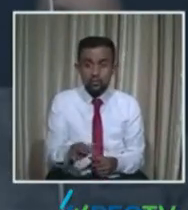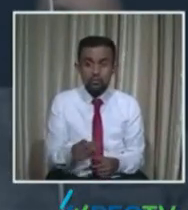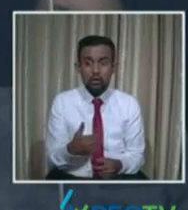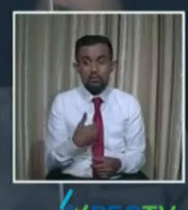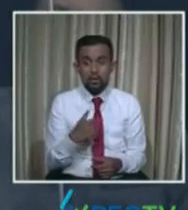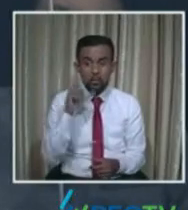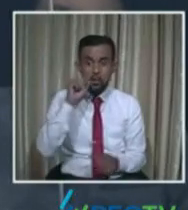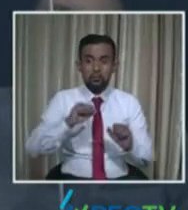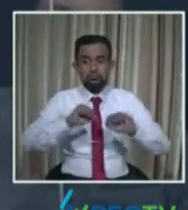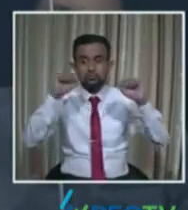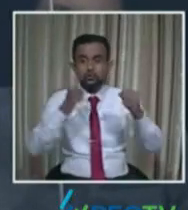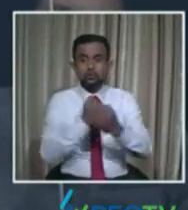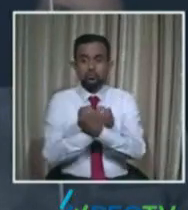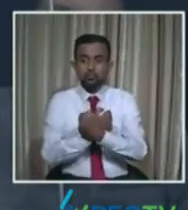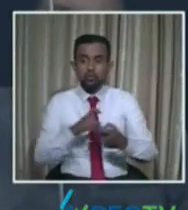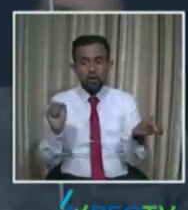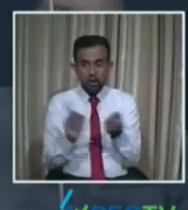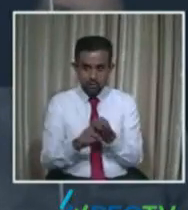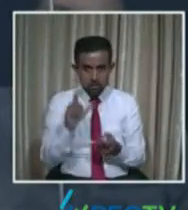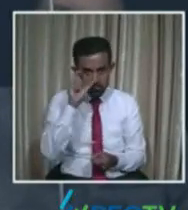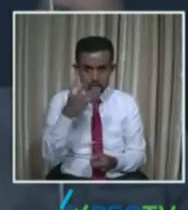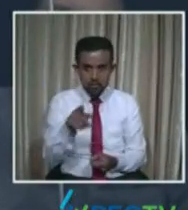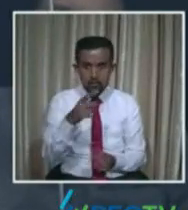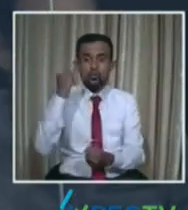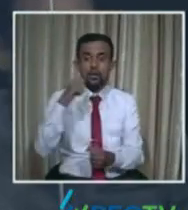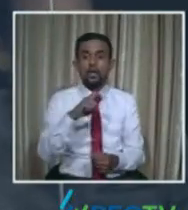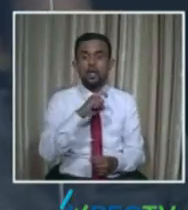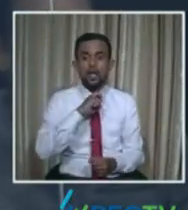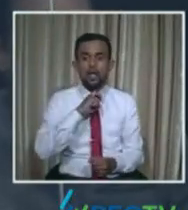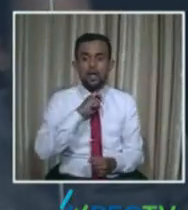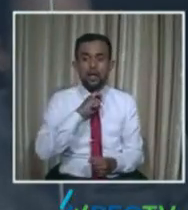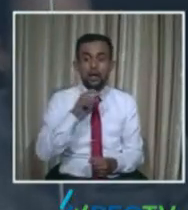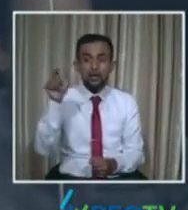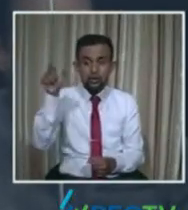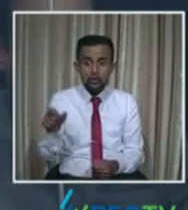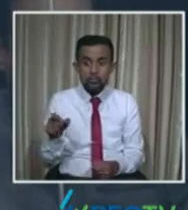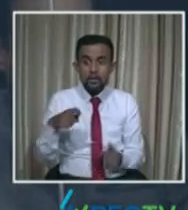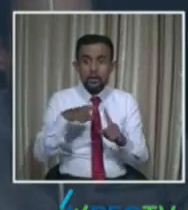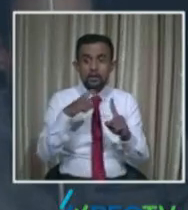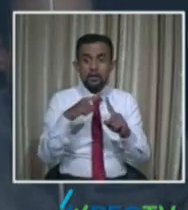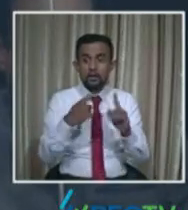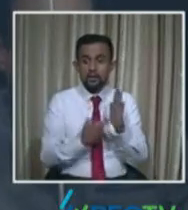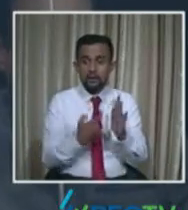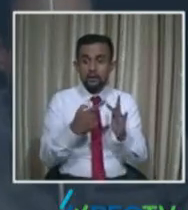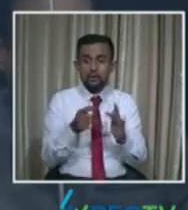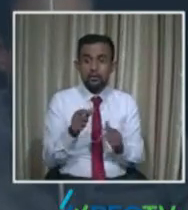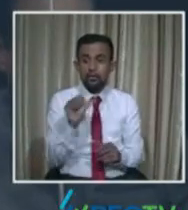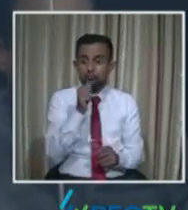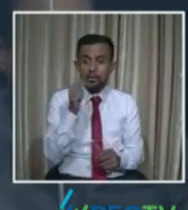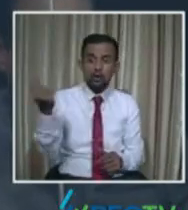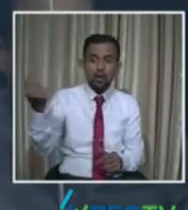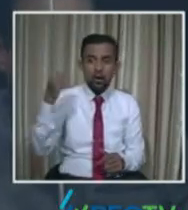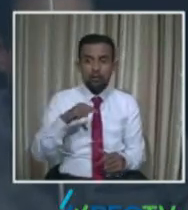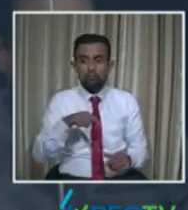හිටියා උද්ඝෝෂකයෝ පොලිසියයි ගහ ගන්නක දැන් රඹුක්කන එක සිද්ධ වුණා ඒ පුද්ගලයා කීතිරන්න කියලා පුද්ගලයා බීරළු එතනට ආවෙත්